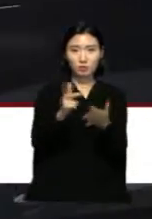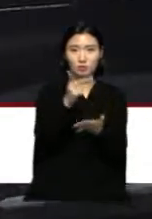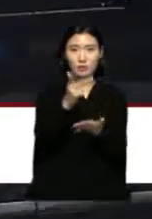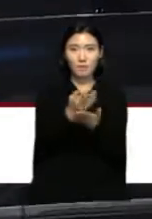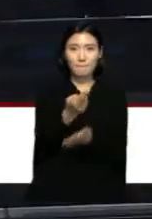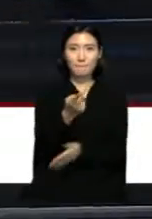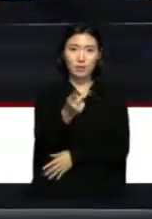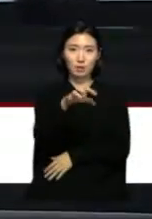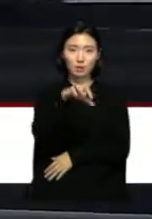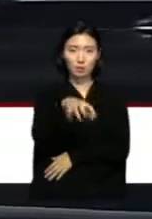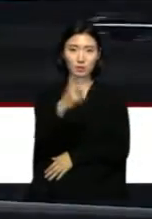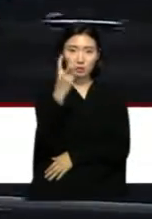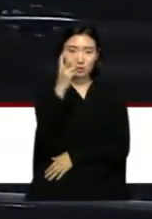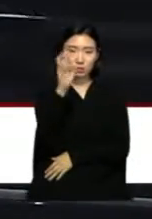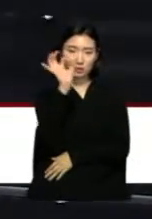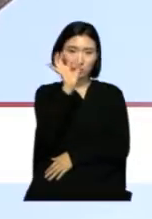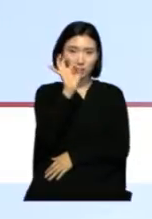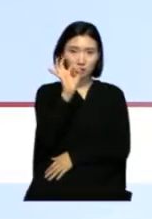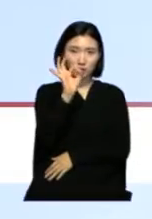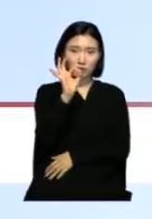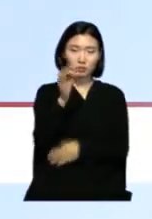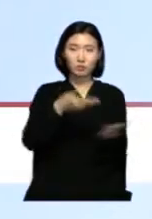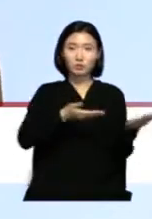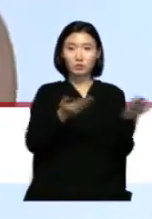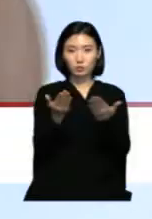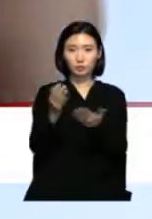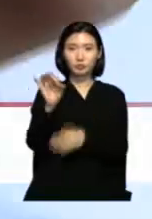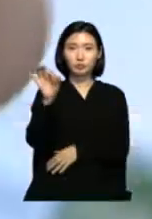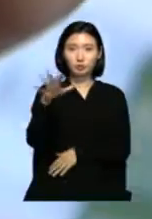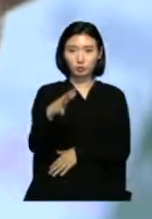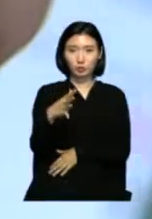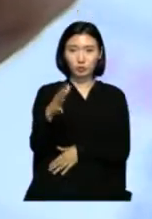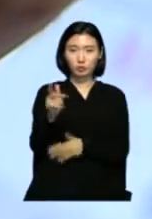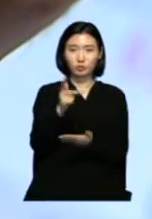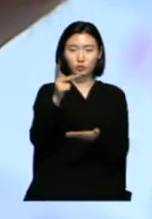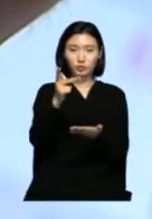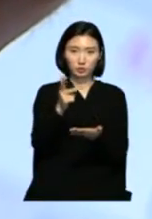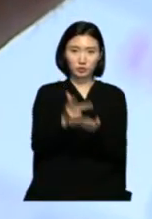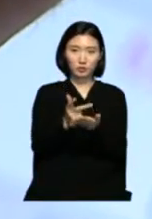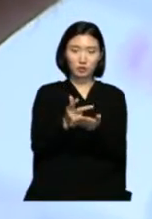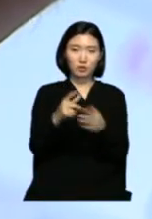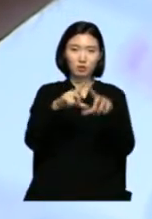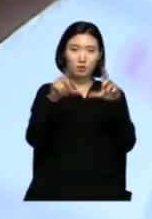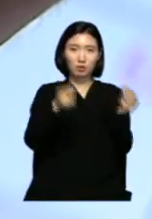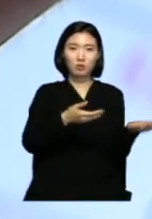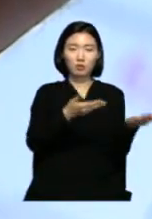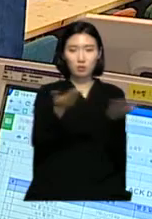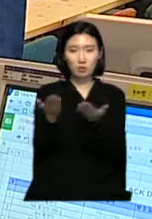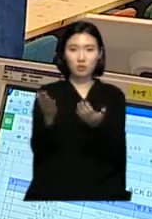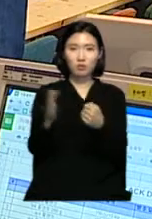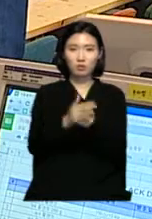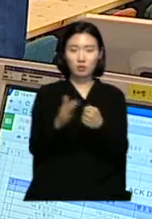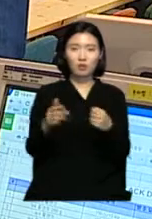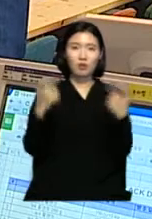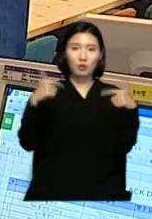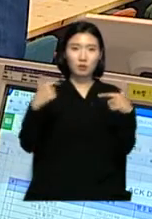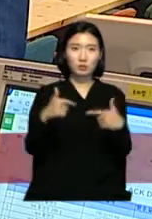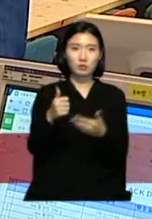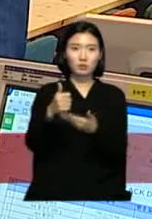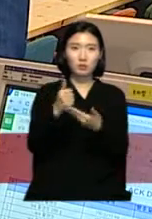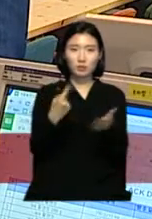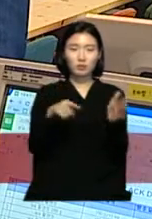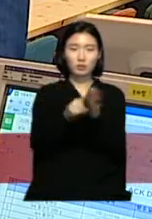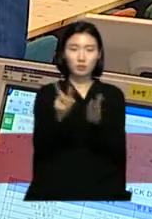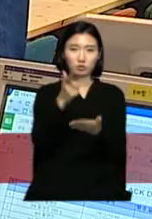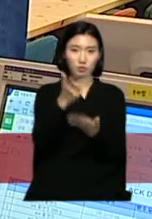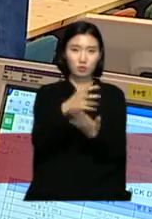빈 공간을 검색해 안내하고 무료 주차권까지 제공할 수 있기 때문입니다. 항상 손님을 위한 주차